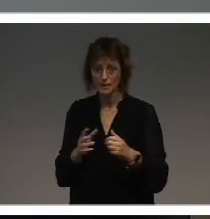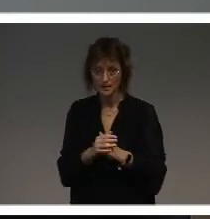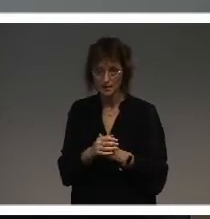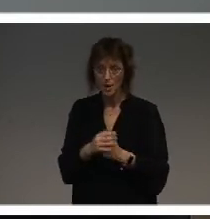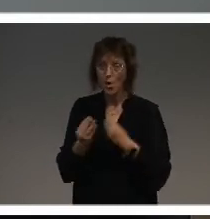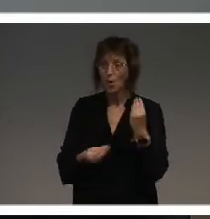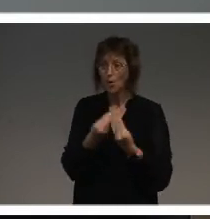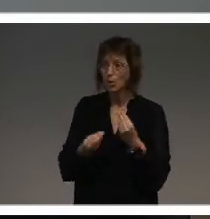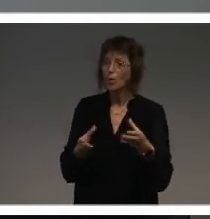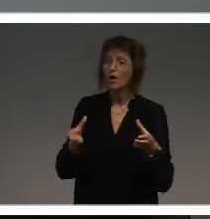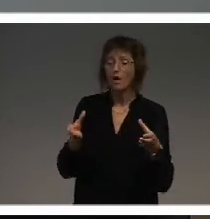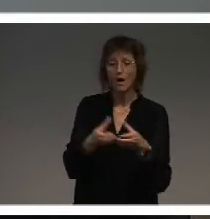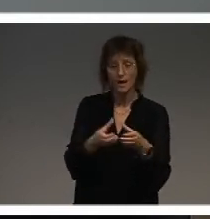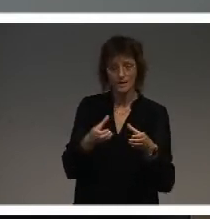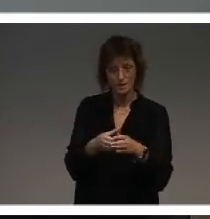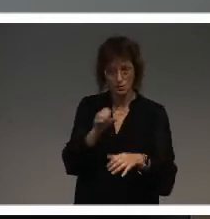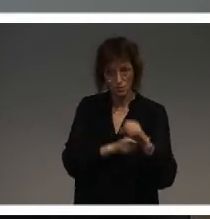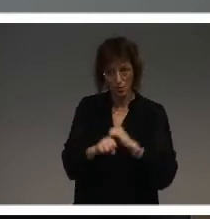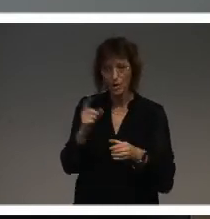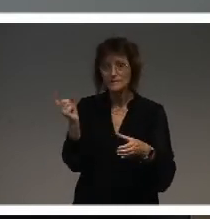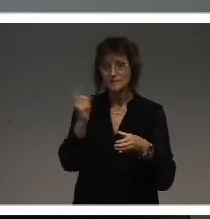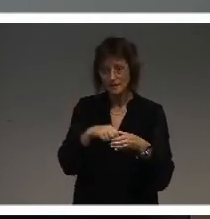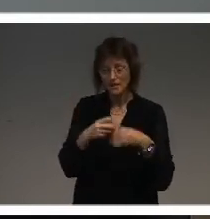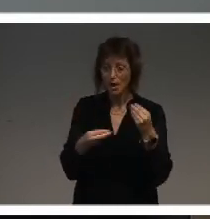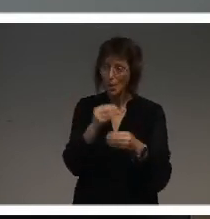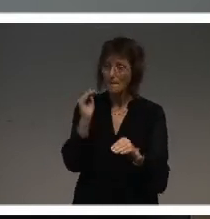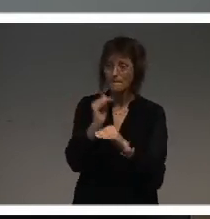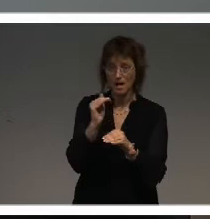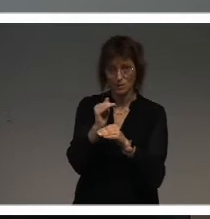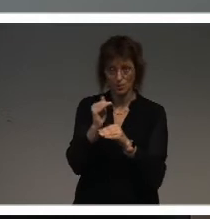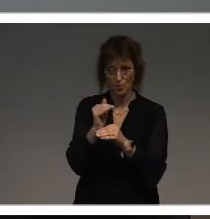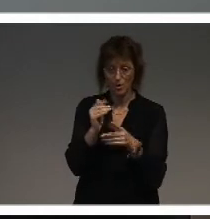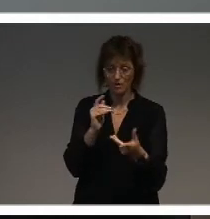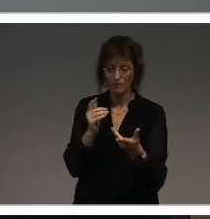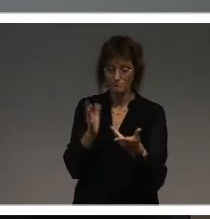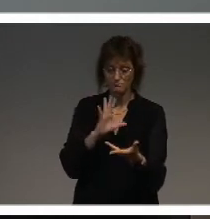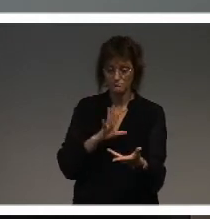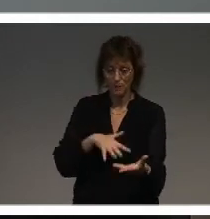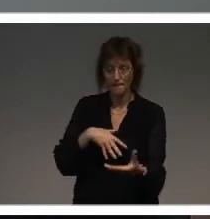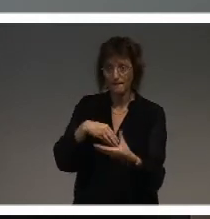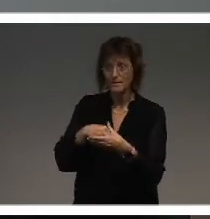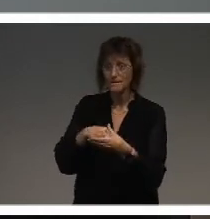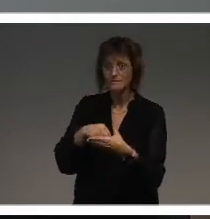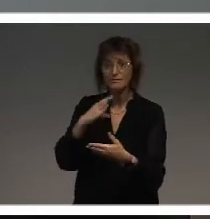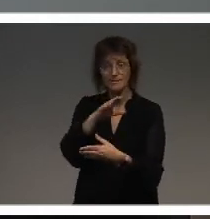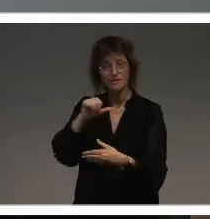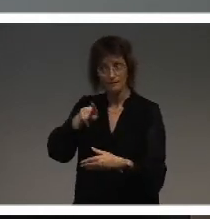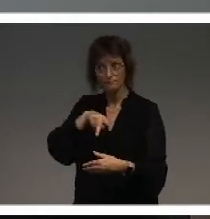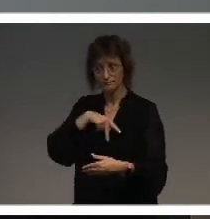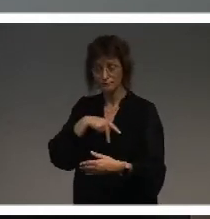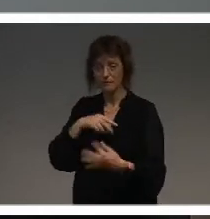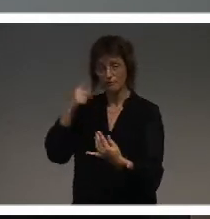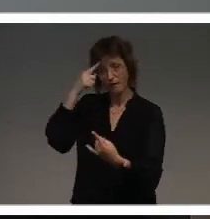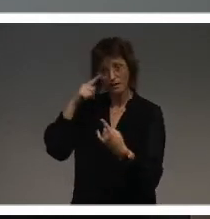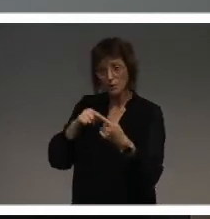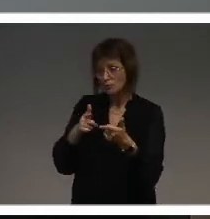aussi des organisations syndicales ou patronales qui siègent à notre conseil d'administration sur des sujets divers et variés.